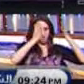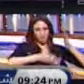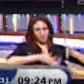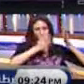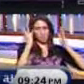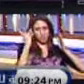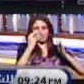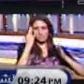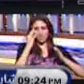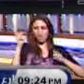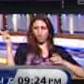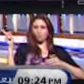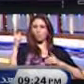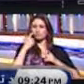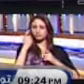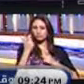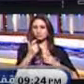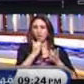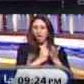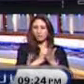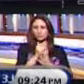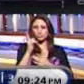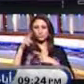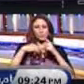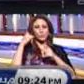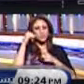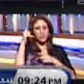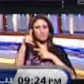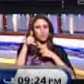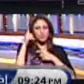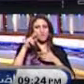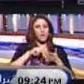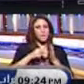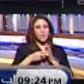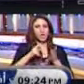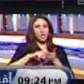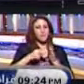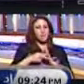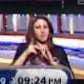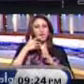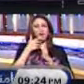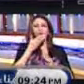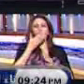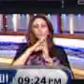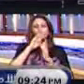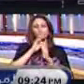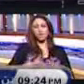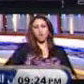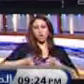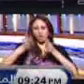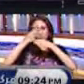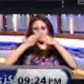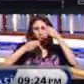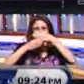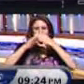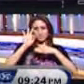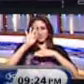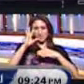بتابع معاه خطوة بخطوة المشروع من اوله، يعني من اول وضع حجر الاساس، والحمد لله العمارات بعد